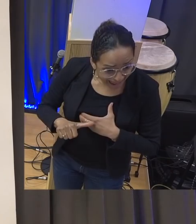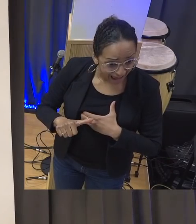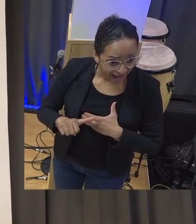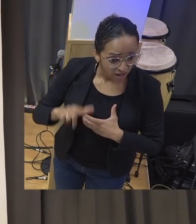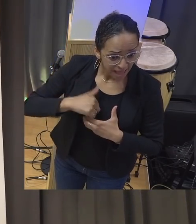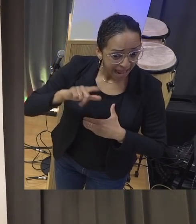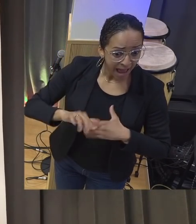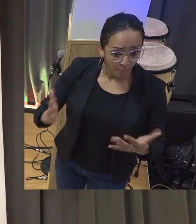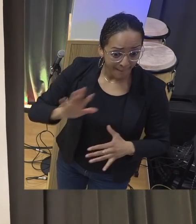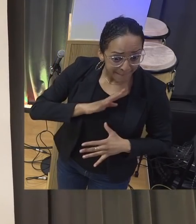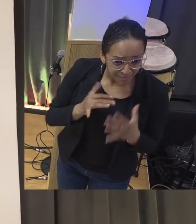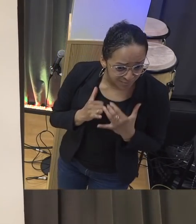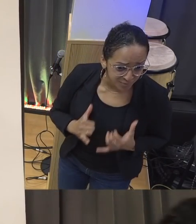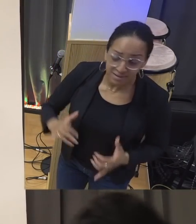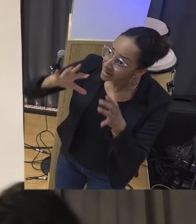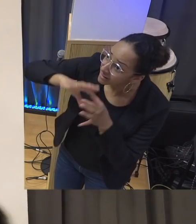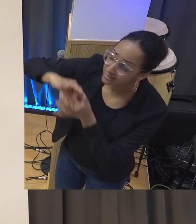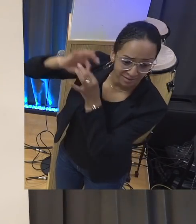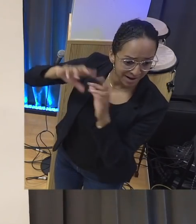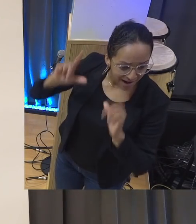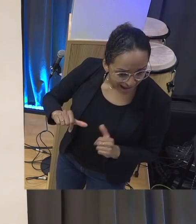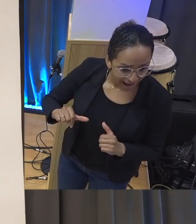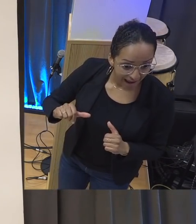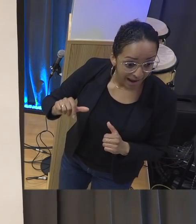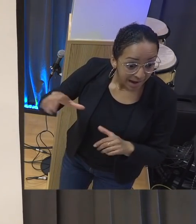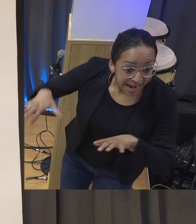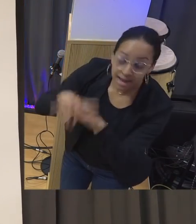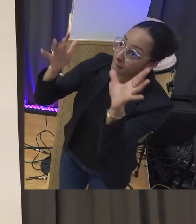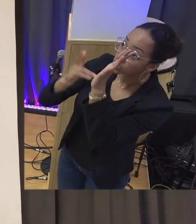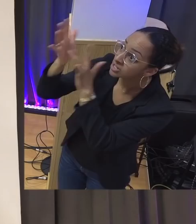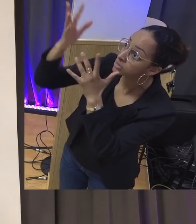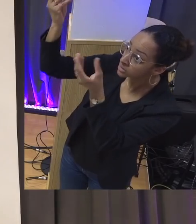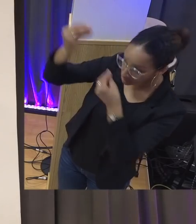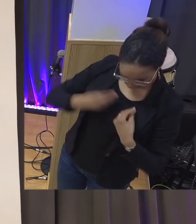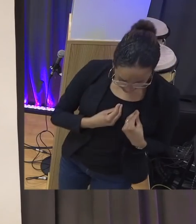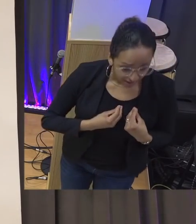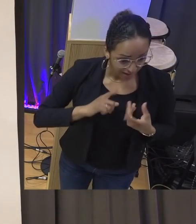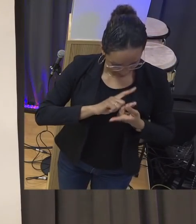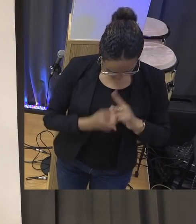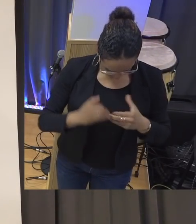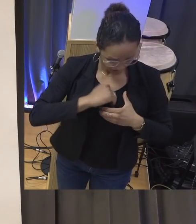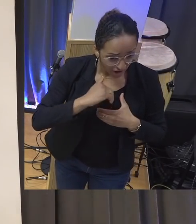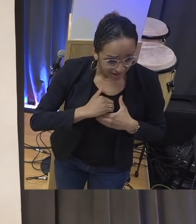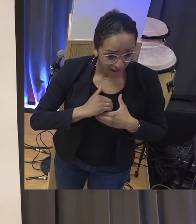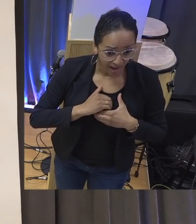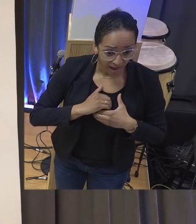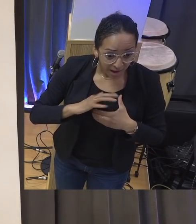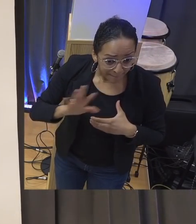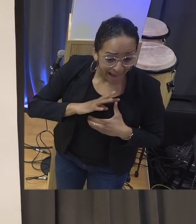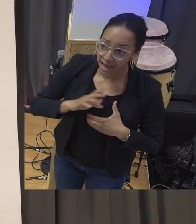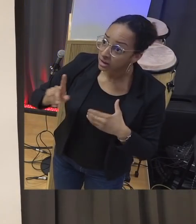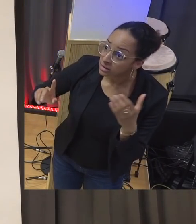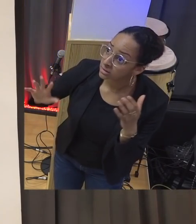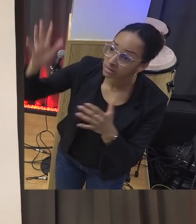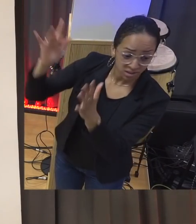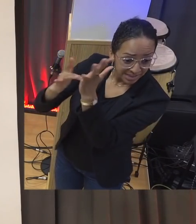puissance du Saint-Esprit qui nous rend conformes d'être à l'image de Jésus, transformés intérieurement par la puissance agissante de